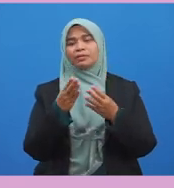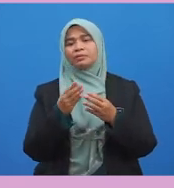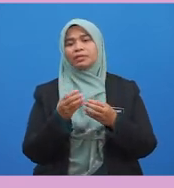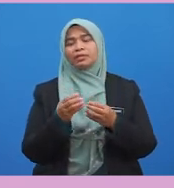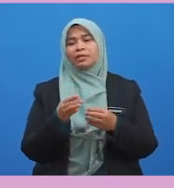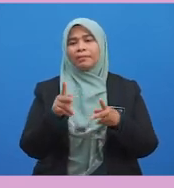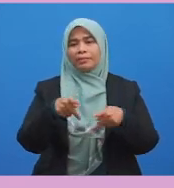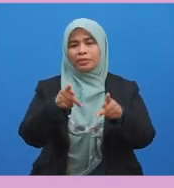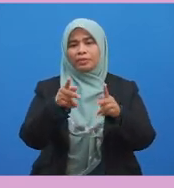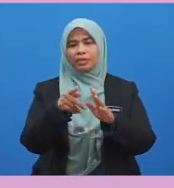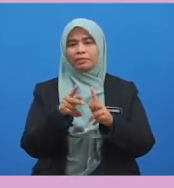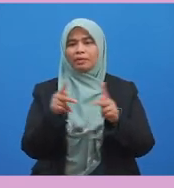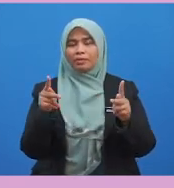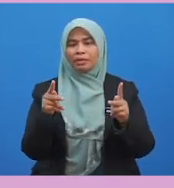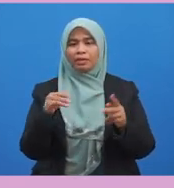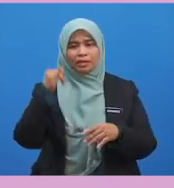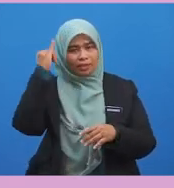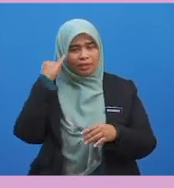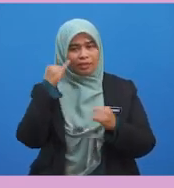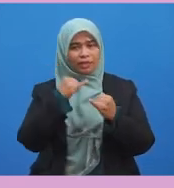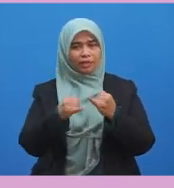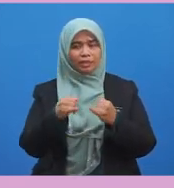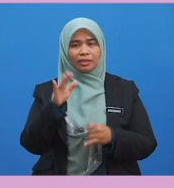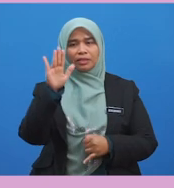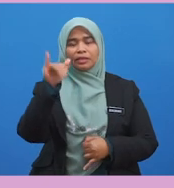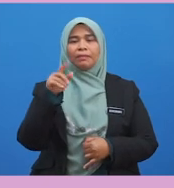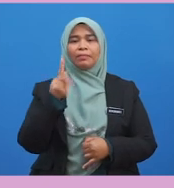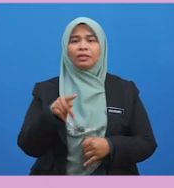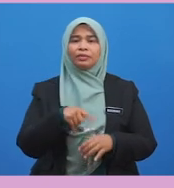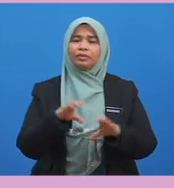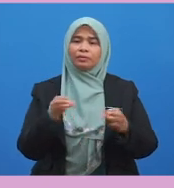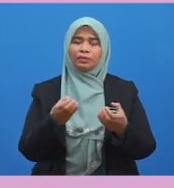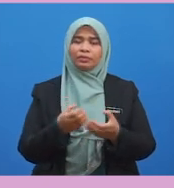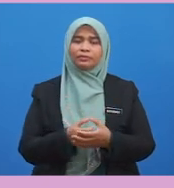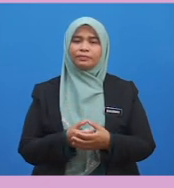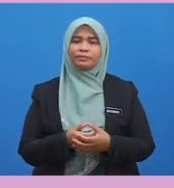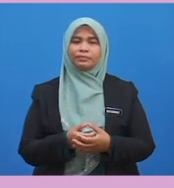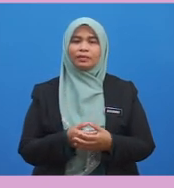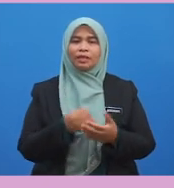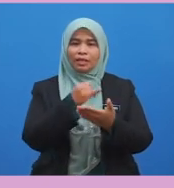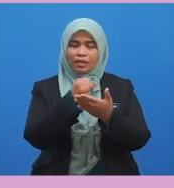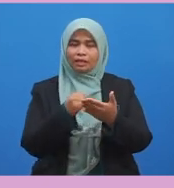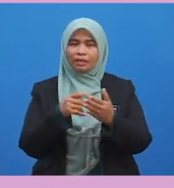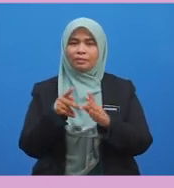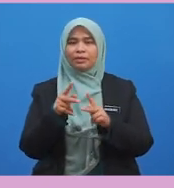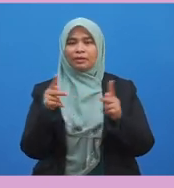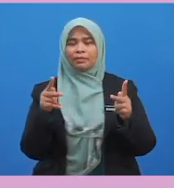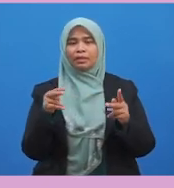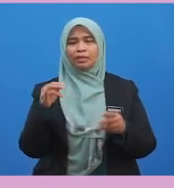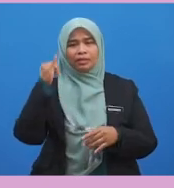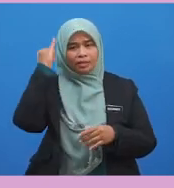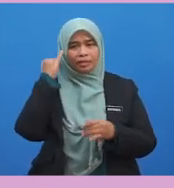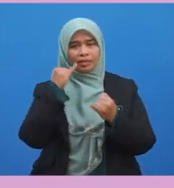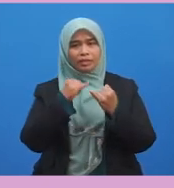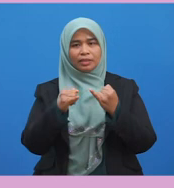Berapa banyak proses pengembangan idea akhir yang perlu dilakukan? Lakaran perkembangan idea